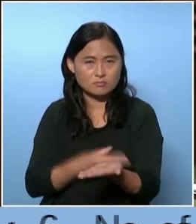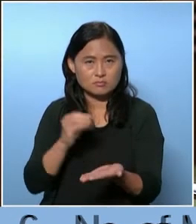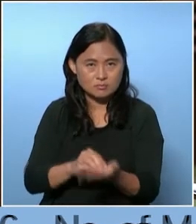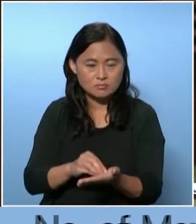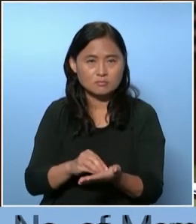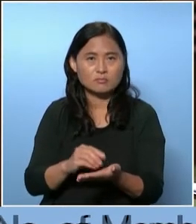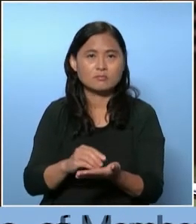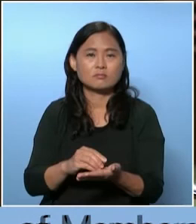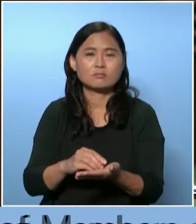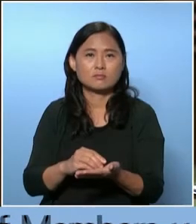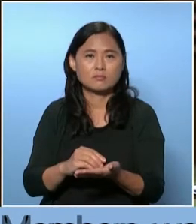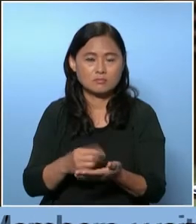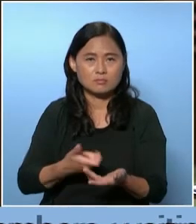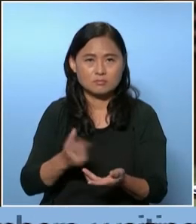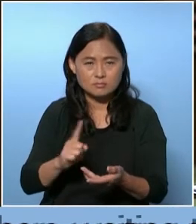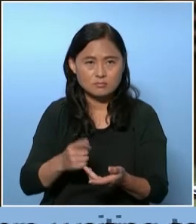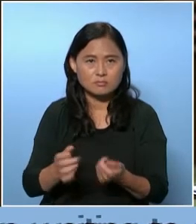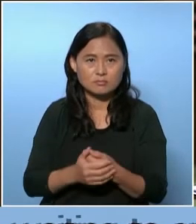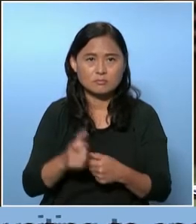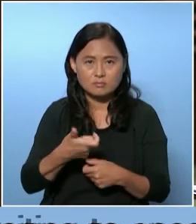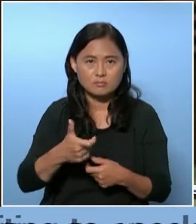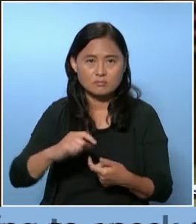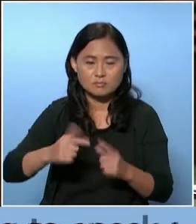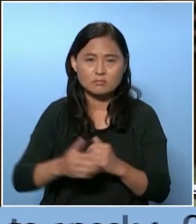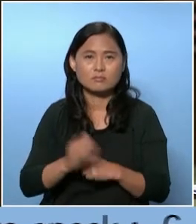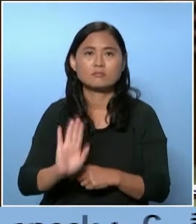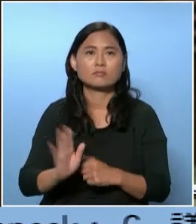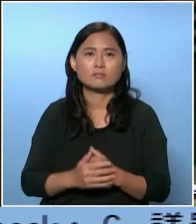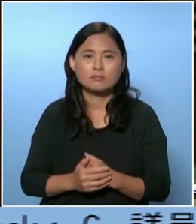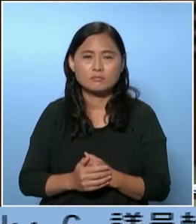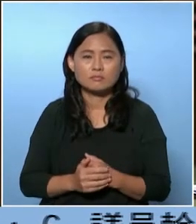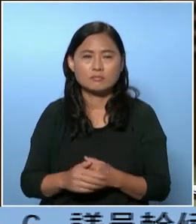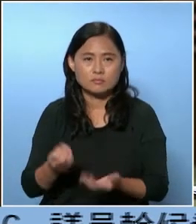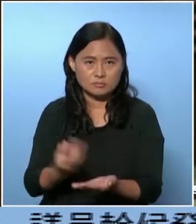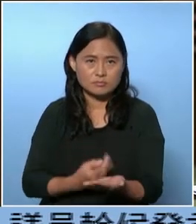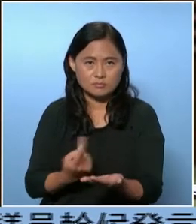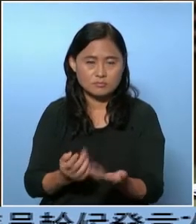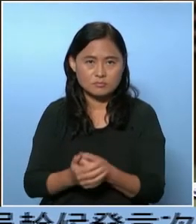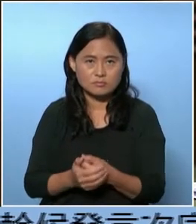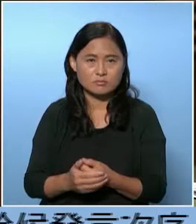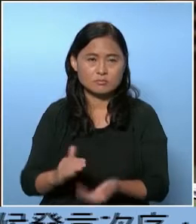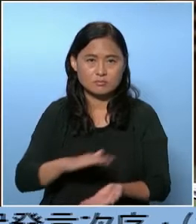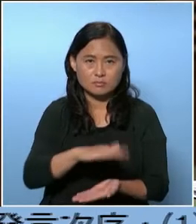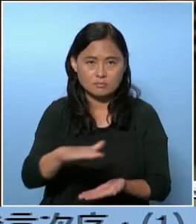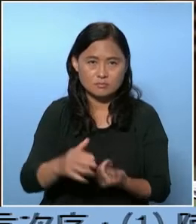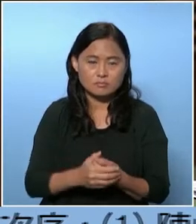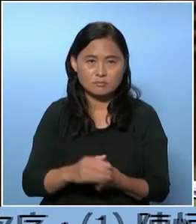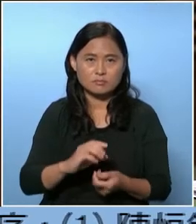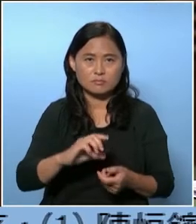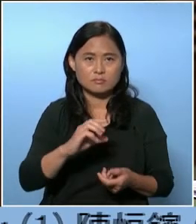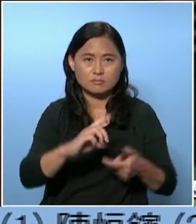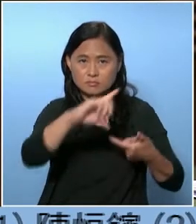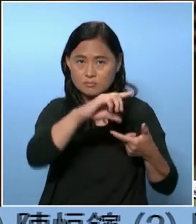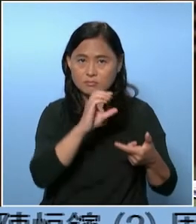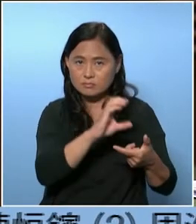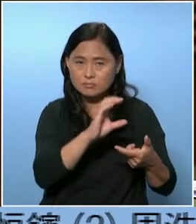該等的繳費媒介。同時，條例草案將修訂停車收費錶的現有定義，以包括